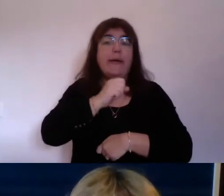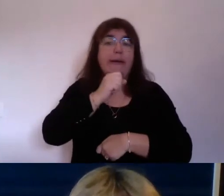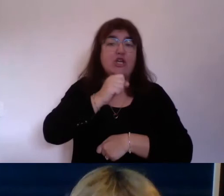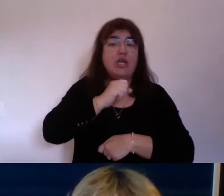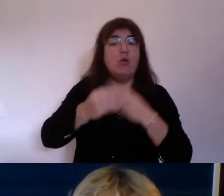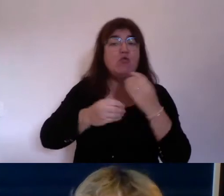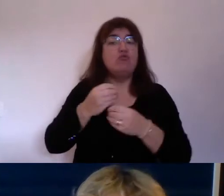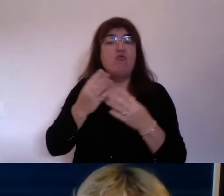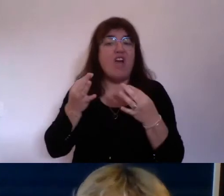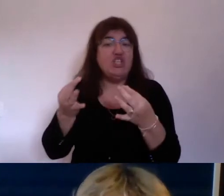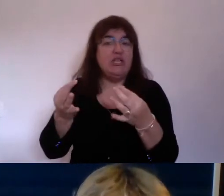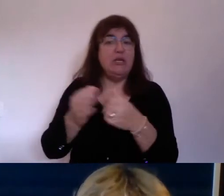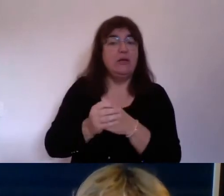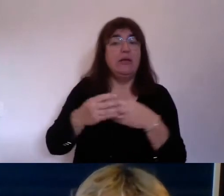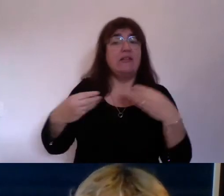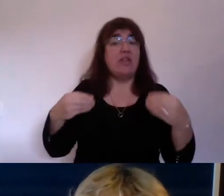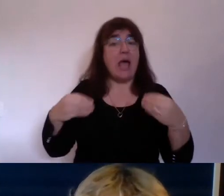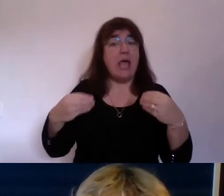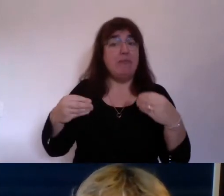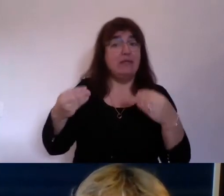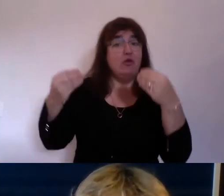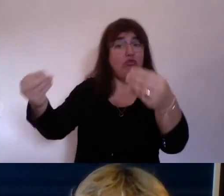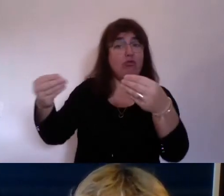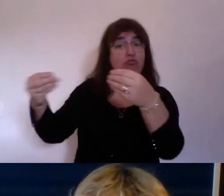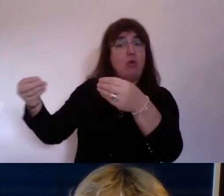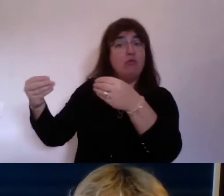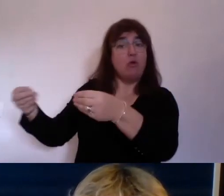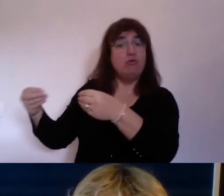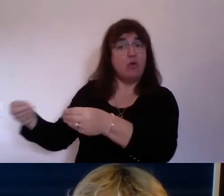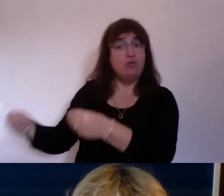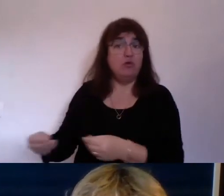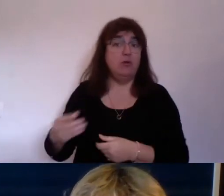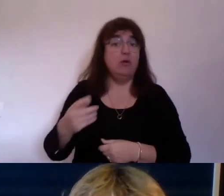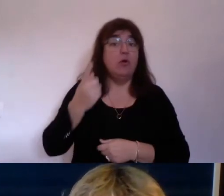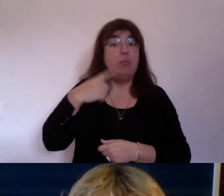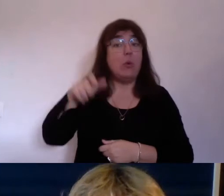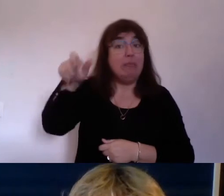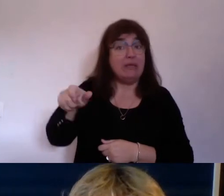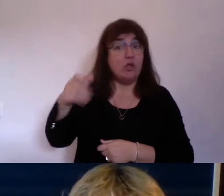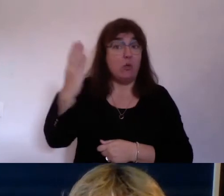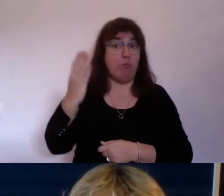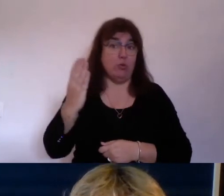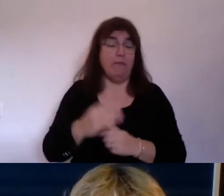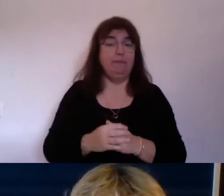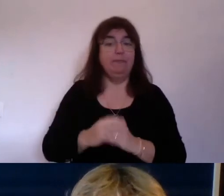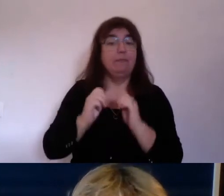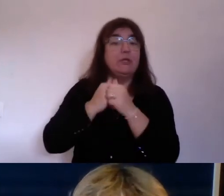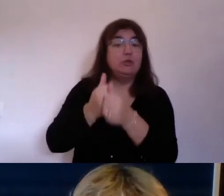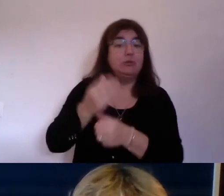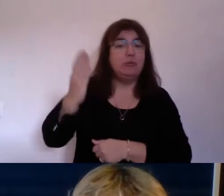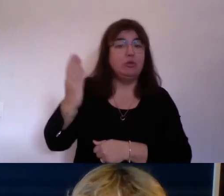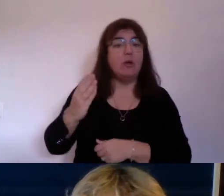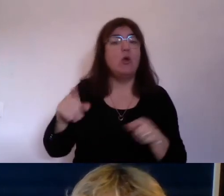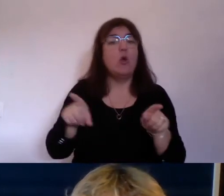dépend. Et on a cette compétence aussi pour diffuser du matériel auprès des publics qui en ont besoin, avec un parc social aussi qui peut être mis à